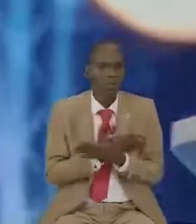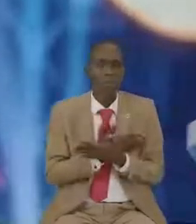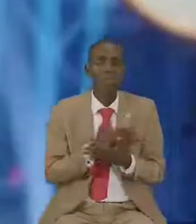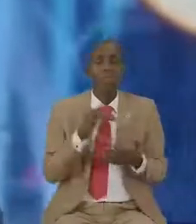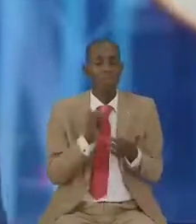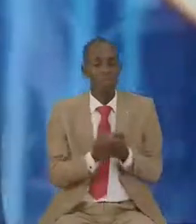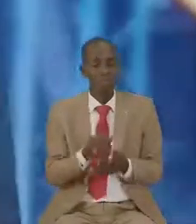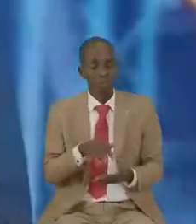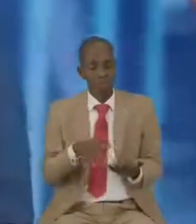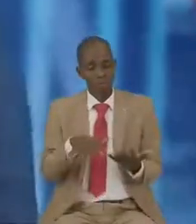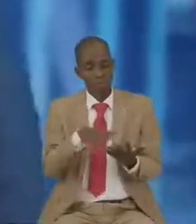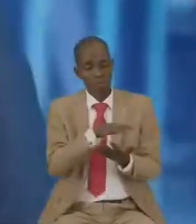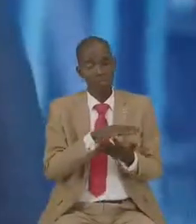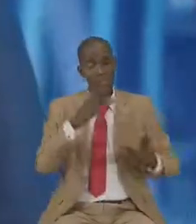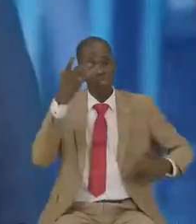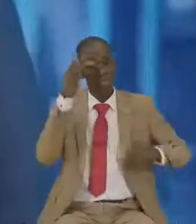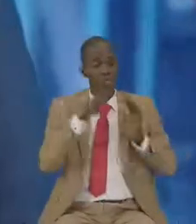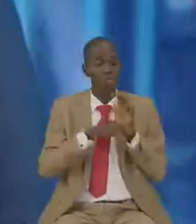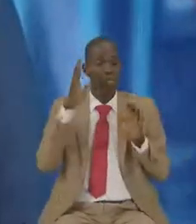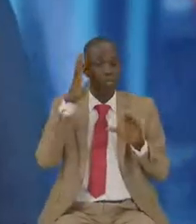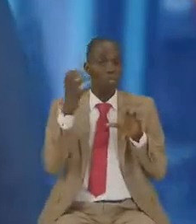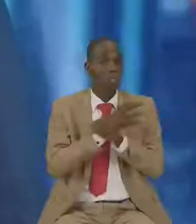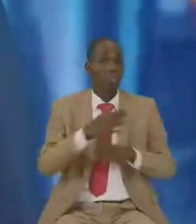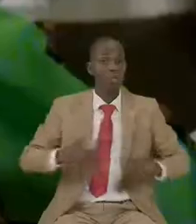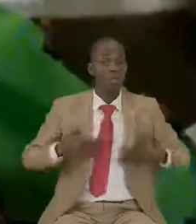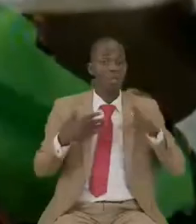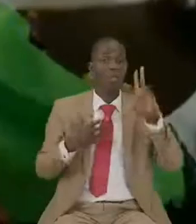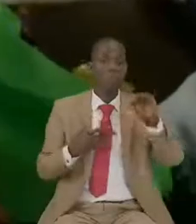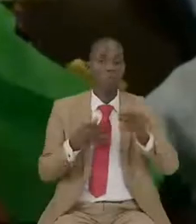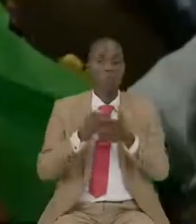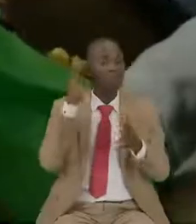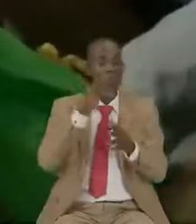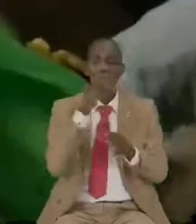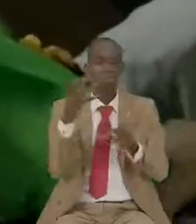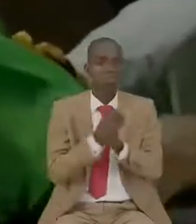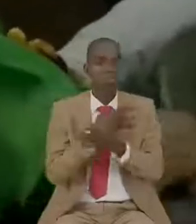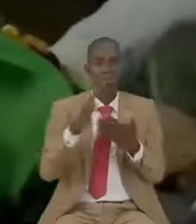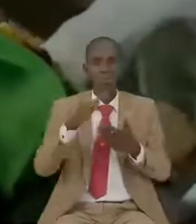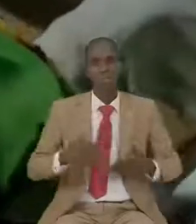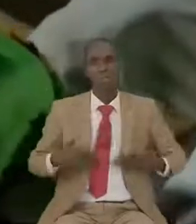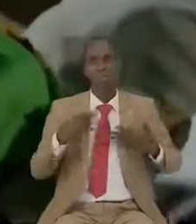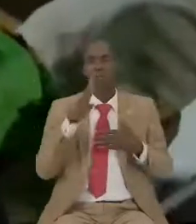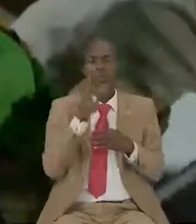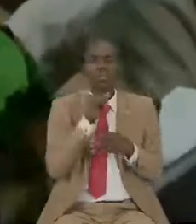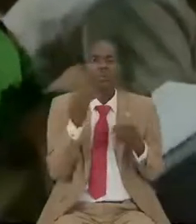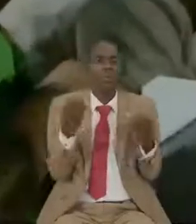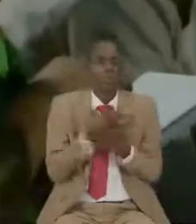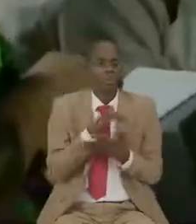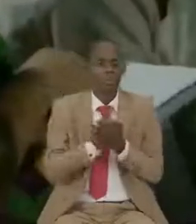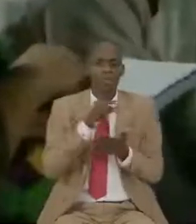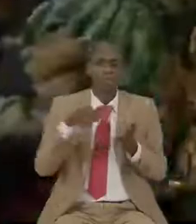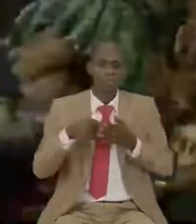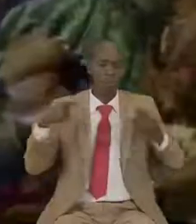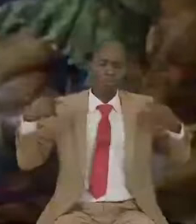que cette maladie va ôter ta vie. Cela ne va pas ôter ta vie. Ne crains pas que cette affliction